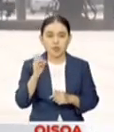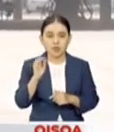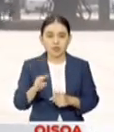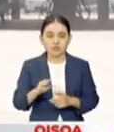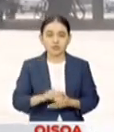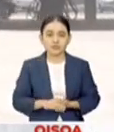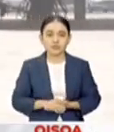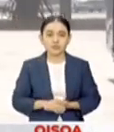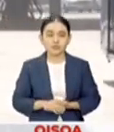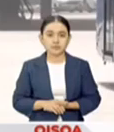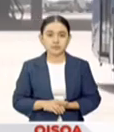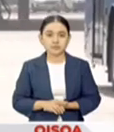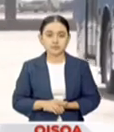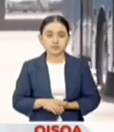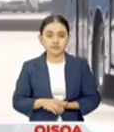poytaxt.